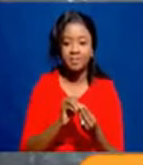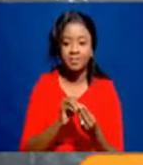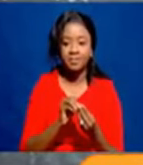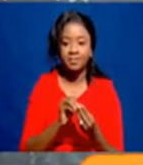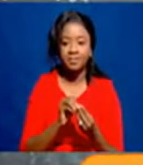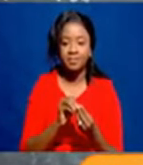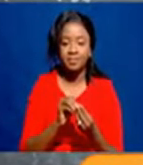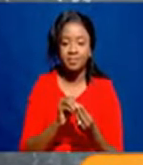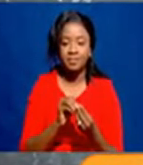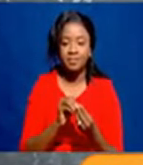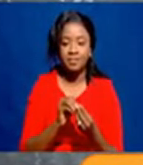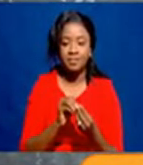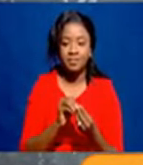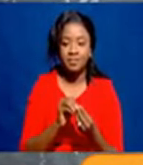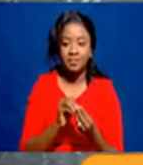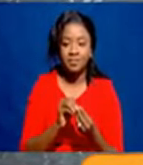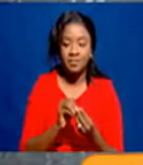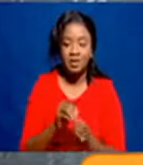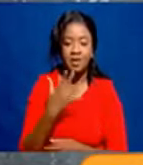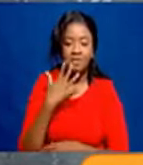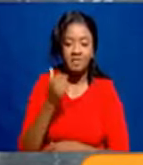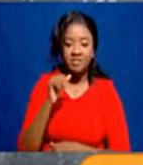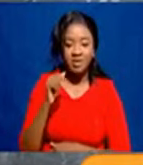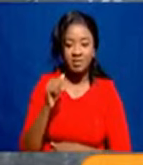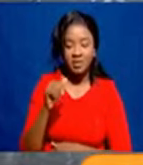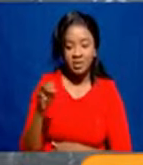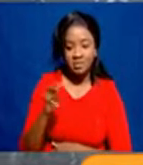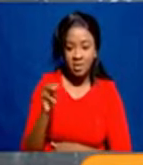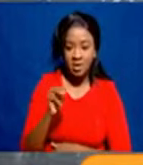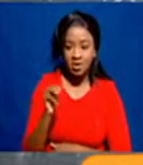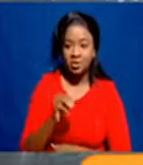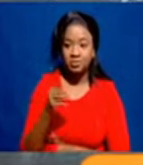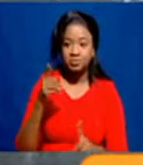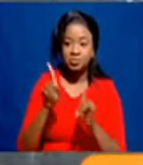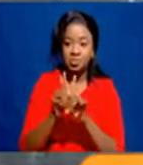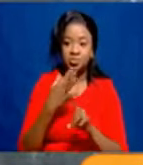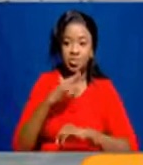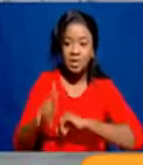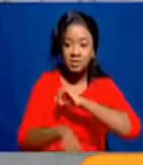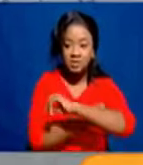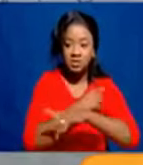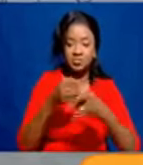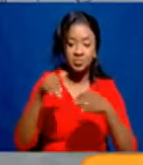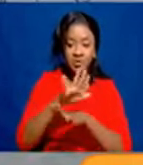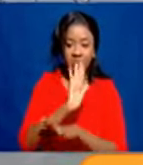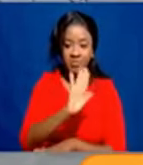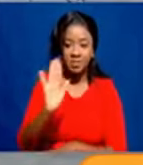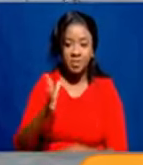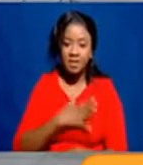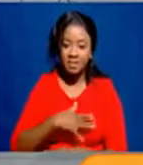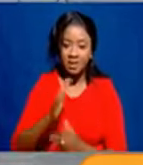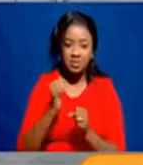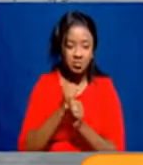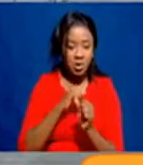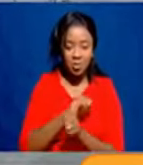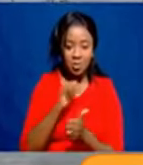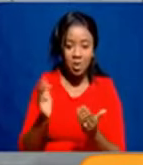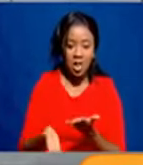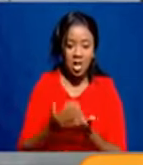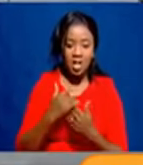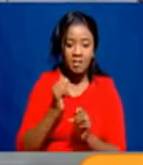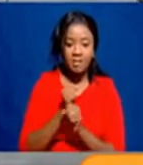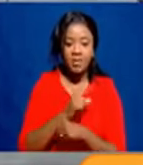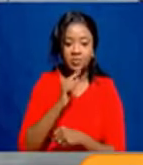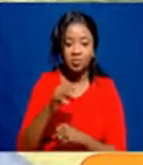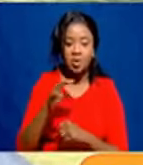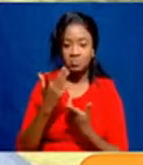kusaidia kubadili taswira ya kaunti ya Pokot Magharibi na kuwataka machifu na manaibu wao kusaidia kuhakikisha wanafunzi wanajiunga na